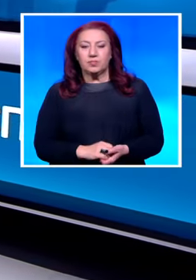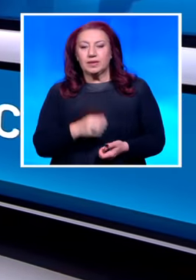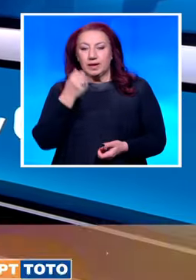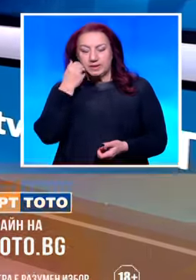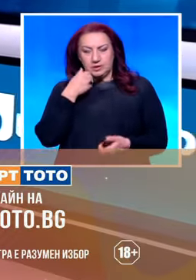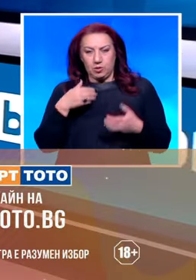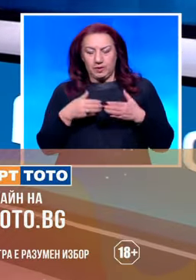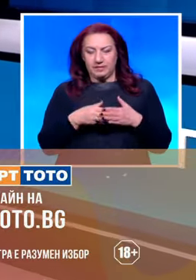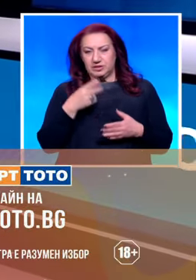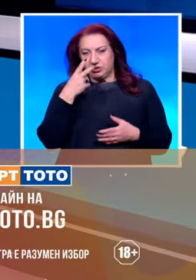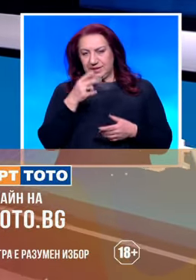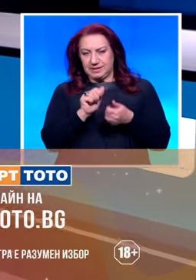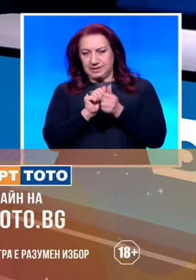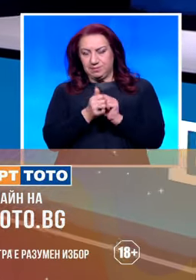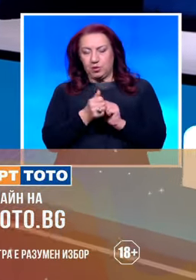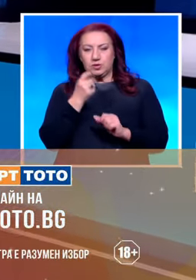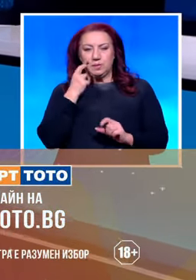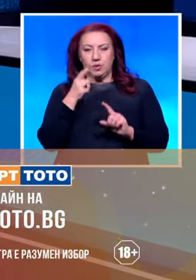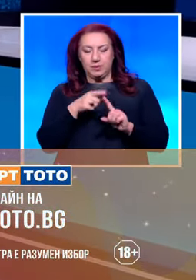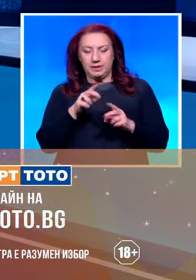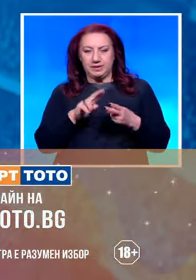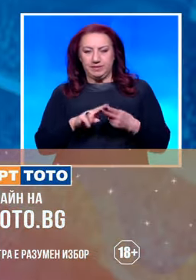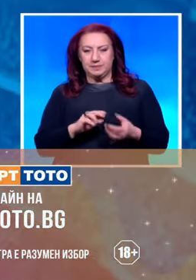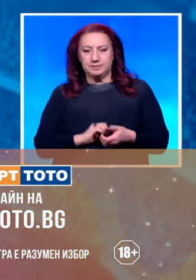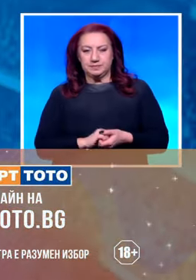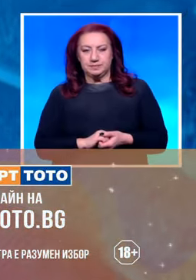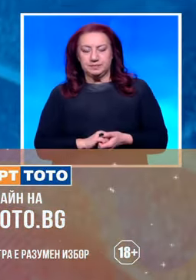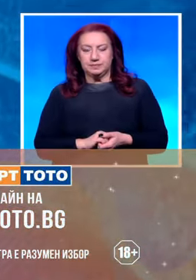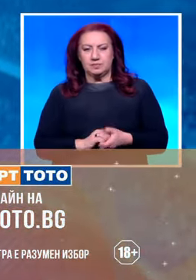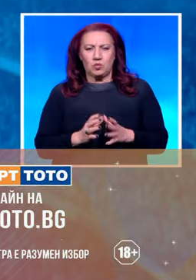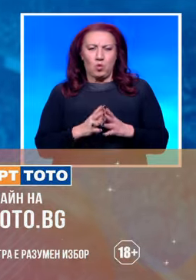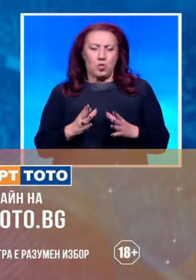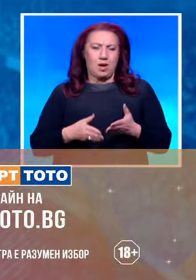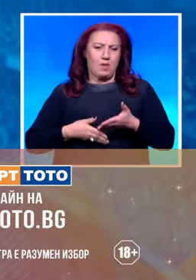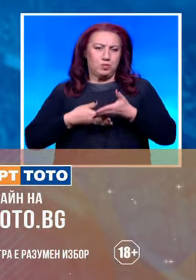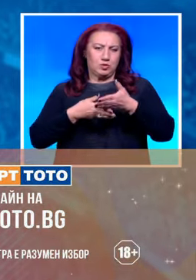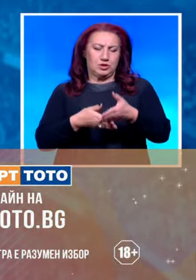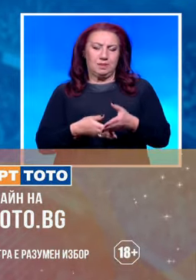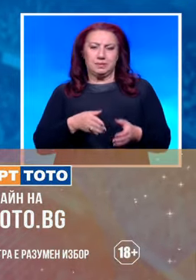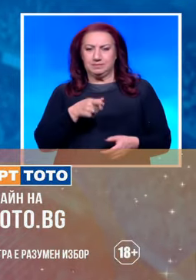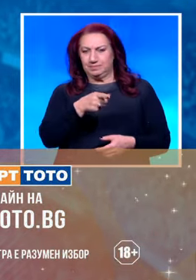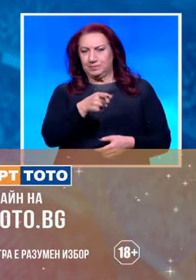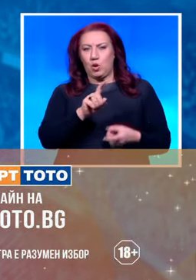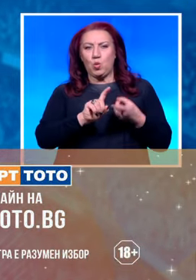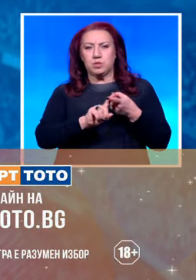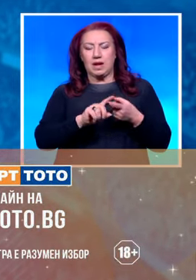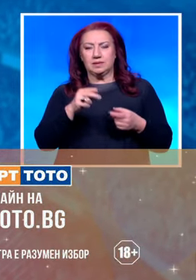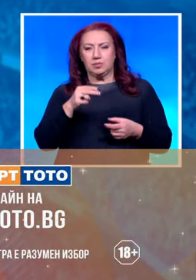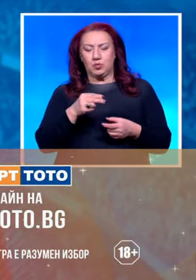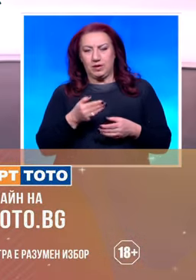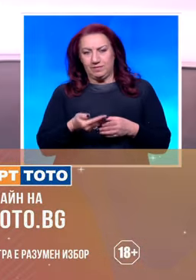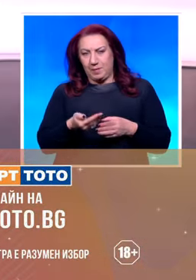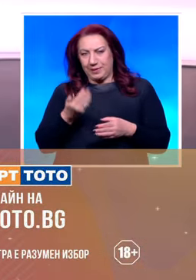Добър вечер с централната спортна емисия на BTV. Аз съм Илия Илиев. Мощна подкрепа за Кубрат Пулев в решаващите дни преди битката с Махмуд